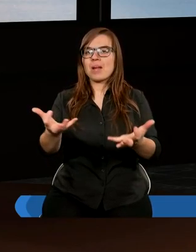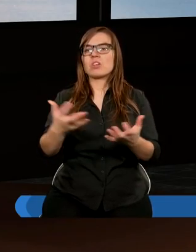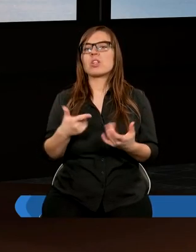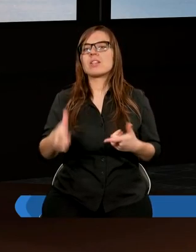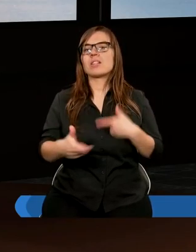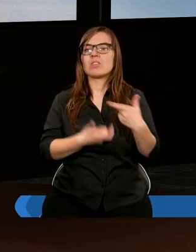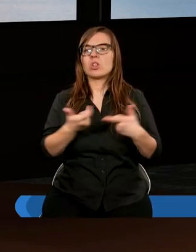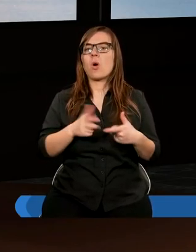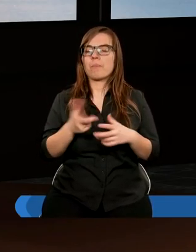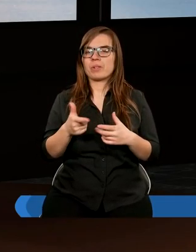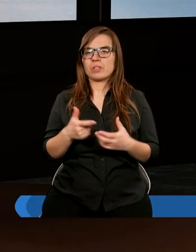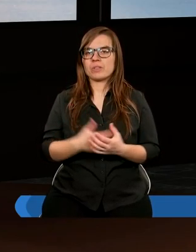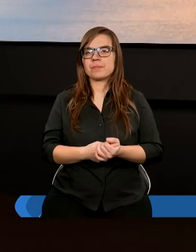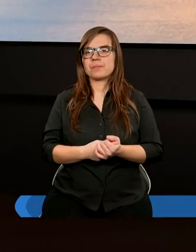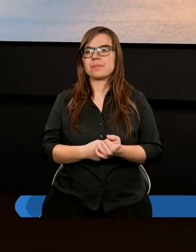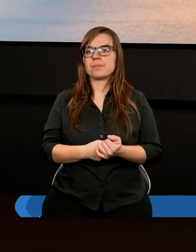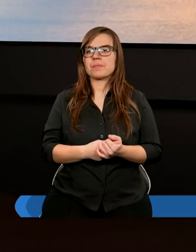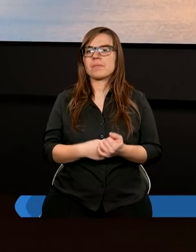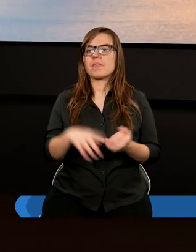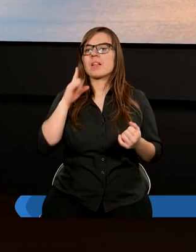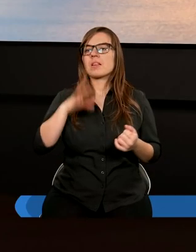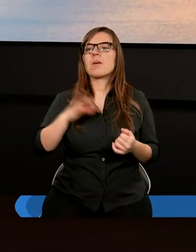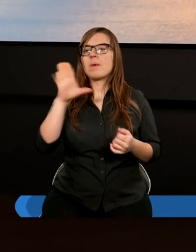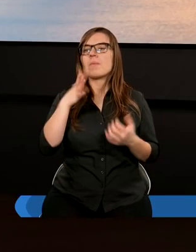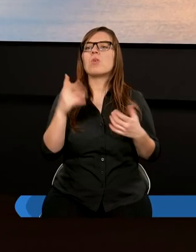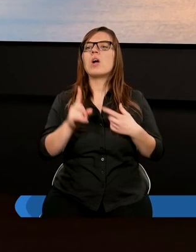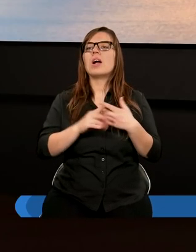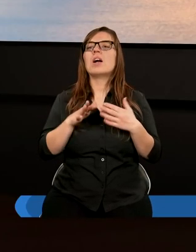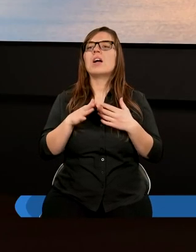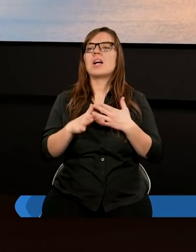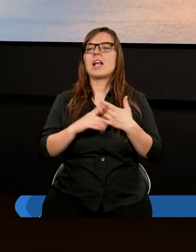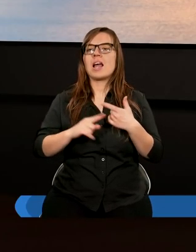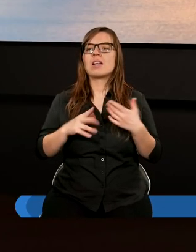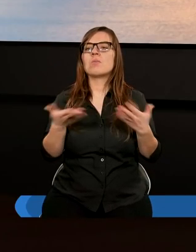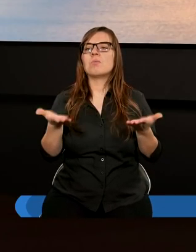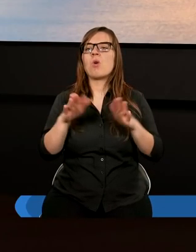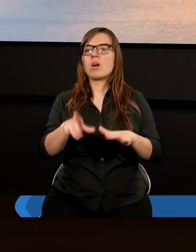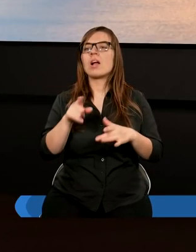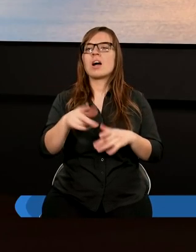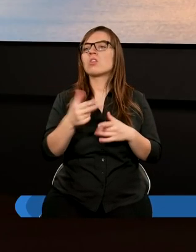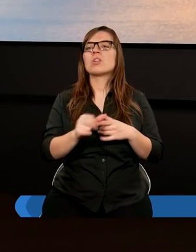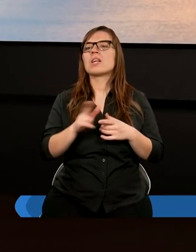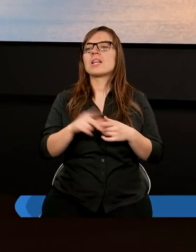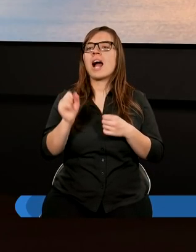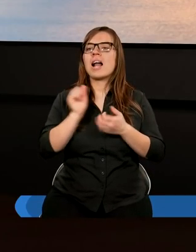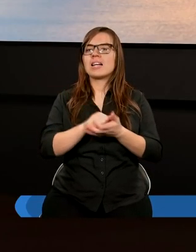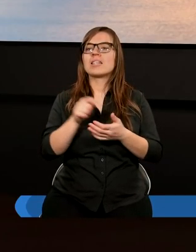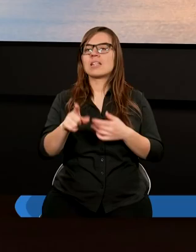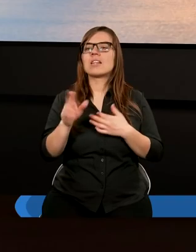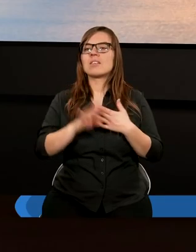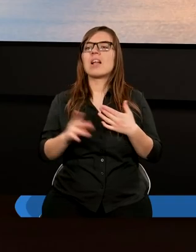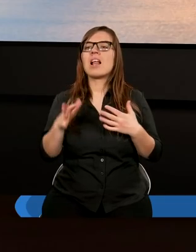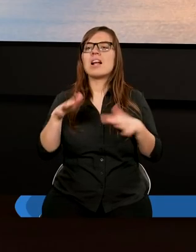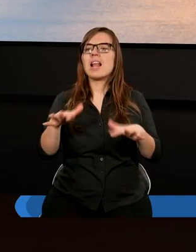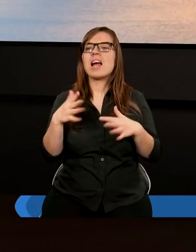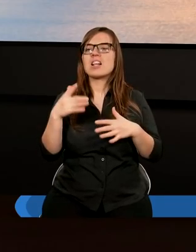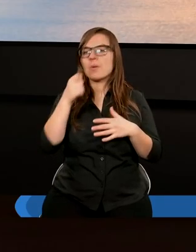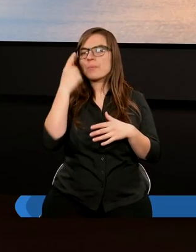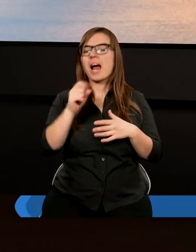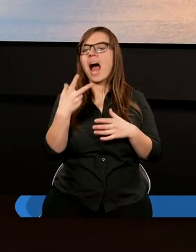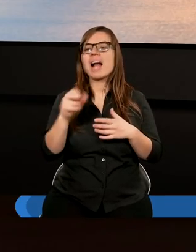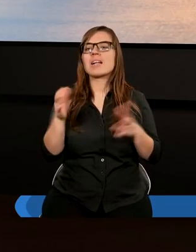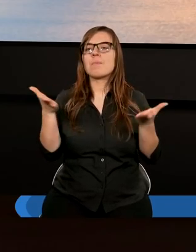tutaj w życiu oferować. Pan Bóg życzył błogosławieństwa, a to akurat nie jest na liście błogosławieństw. To jest na liście przekleństw, że tak może